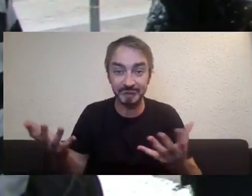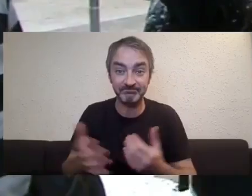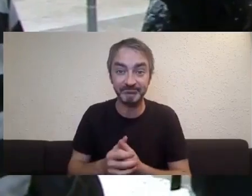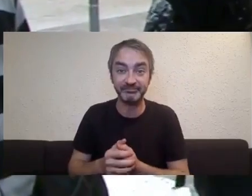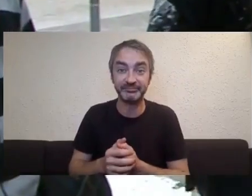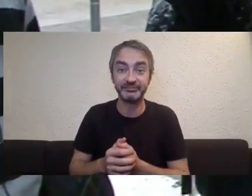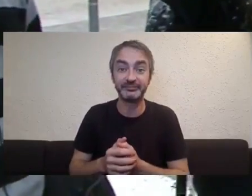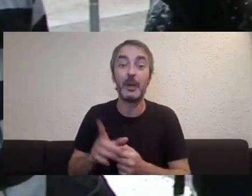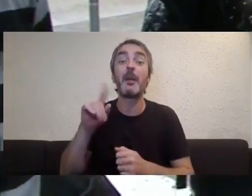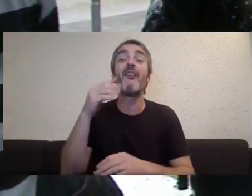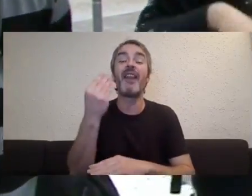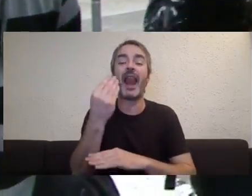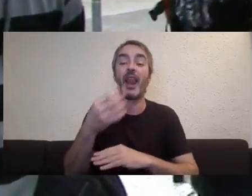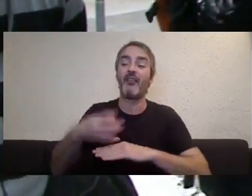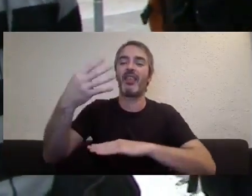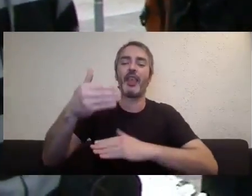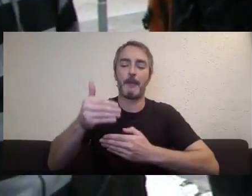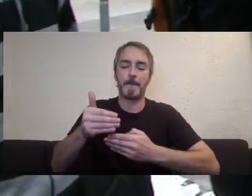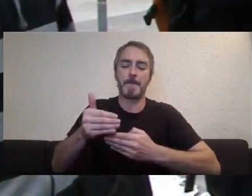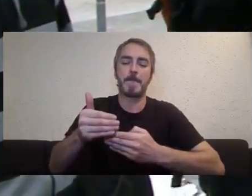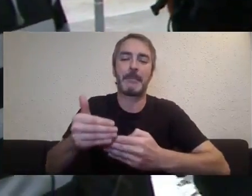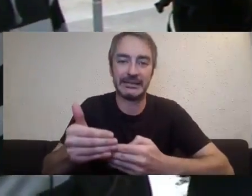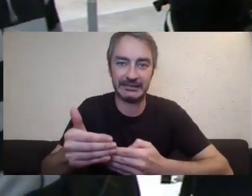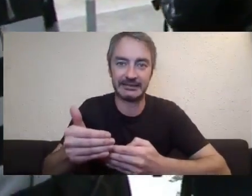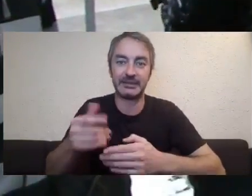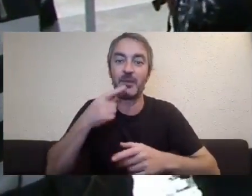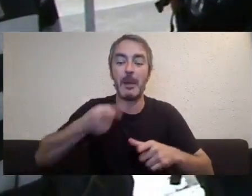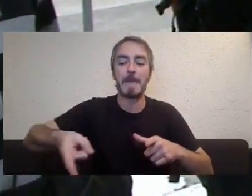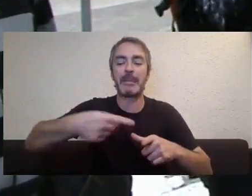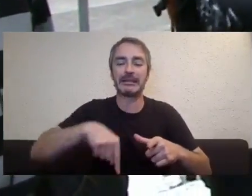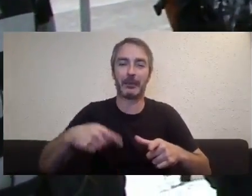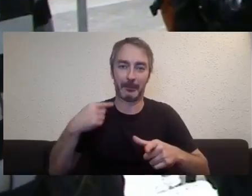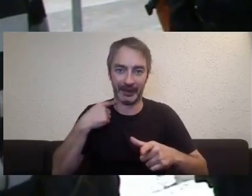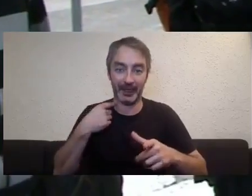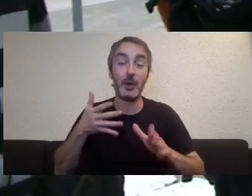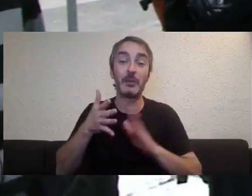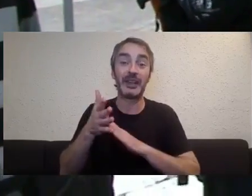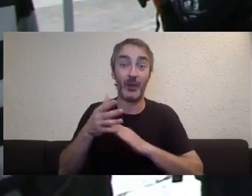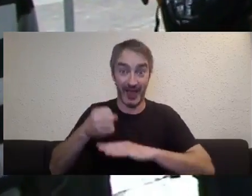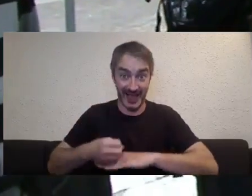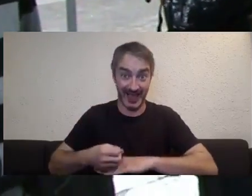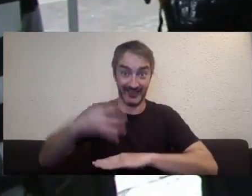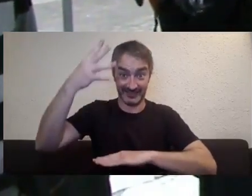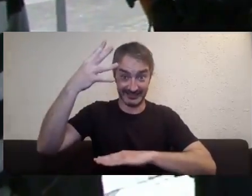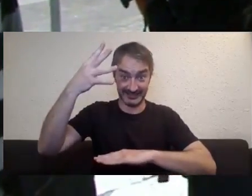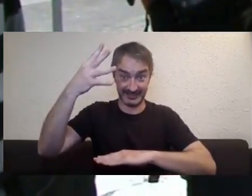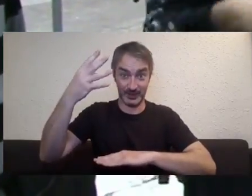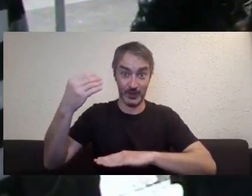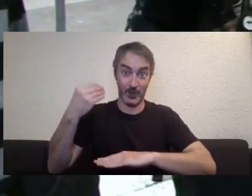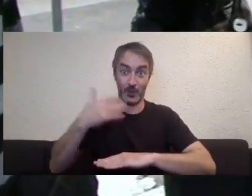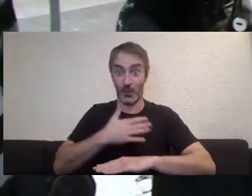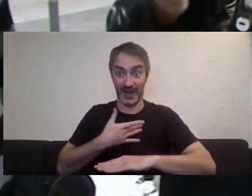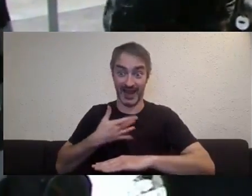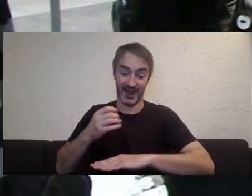d'edifici que a més l'han hagut de tirar més metres endavant, amb la qual cosa perdre més metres de plaça, perquè un